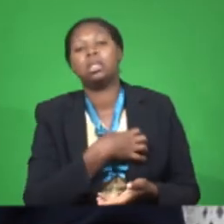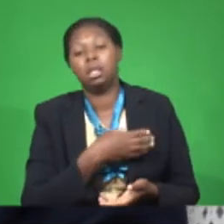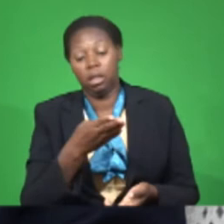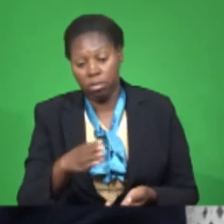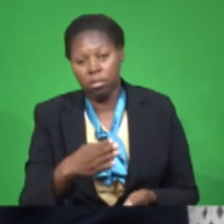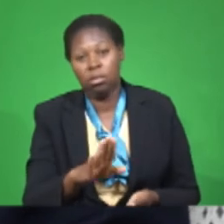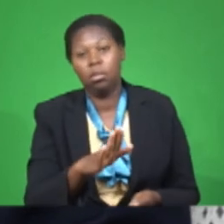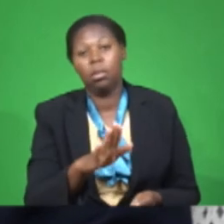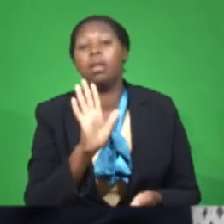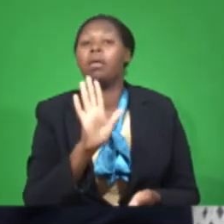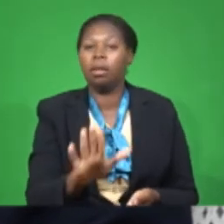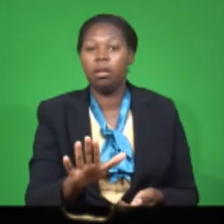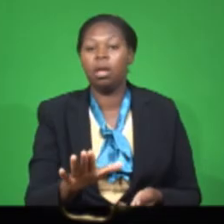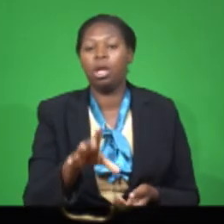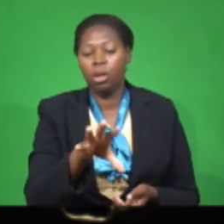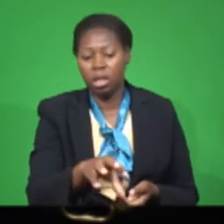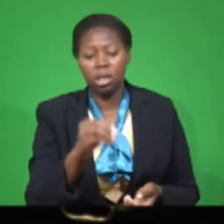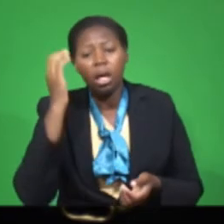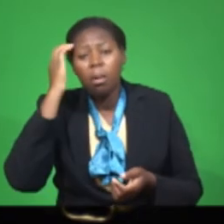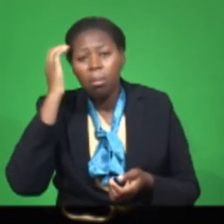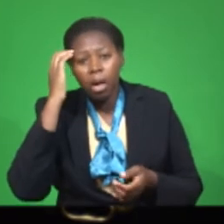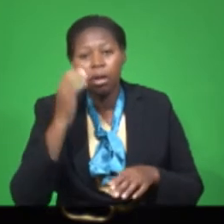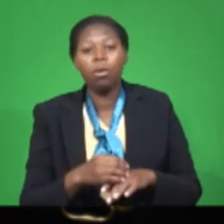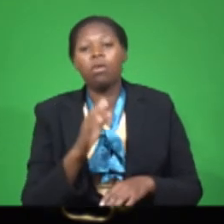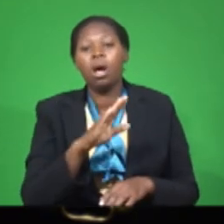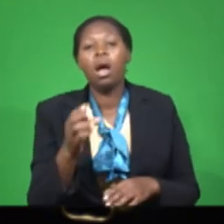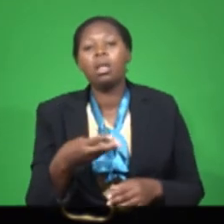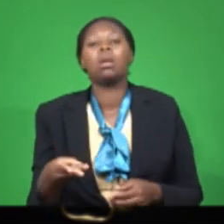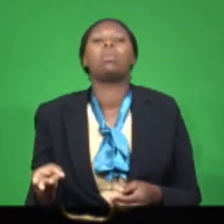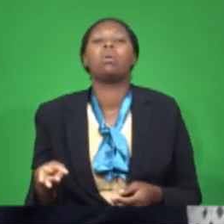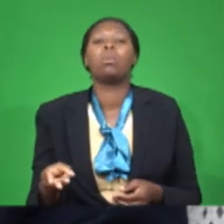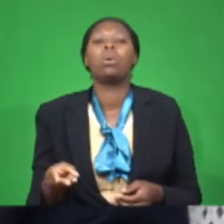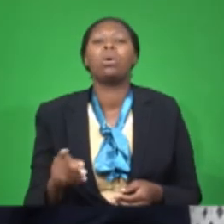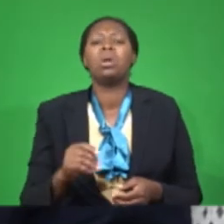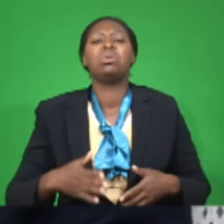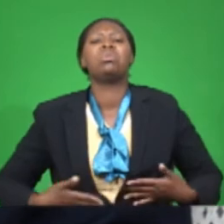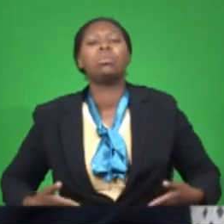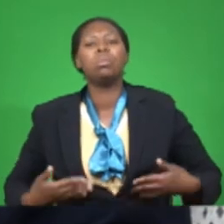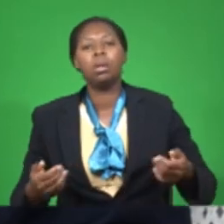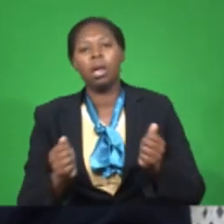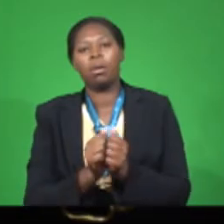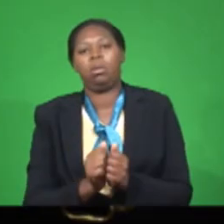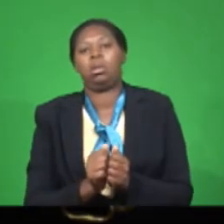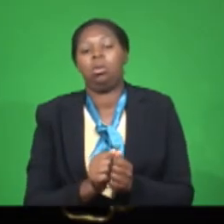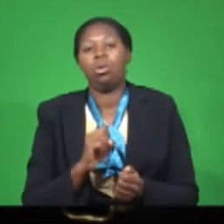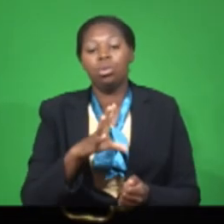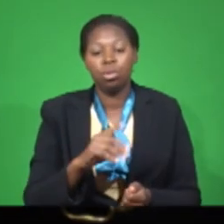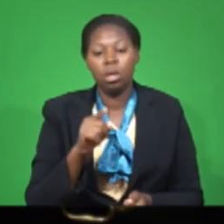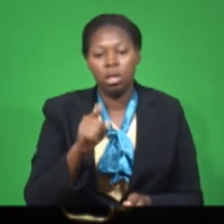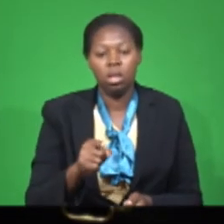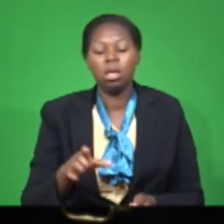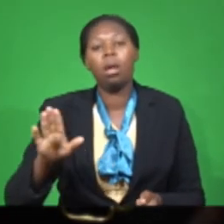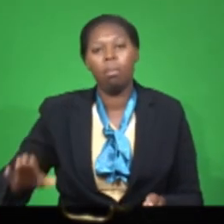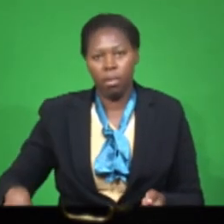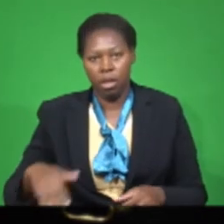wemunhu. Ndizvo kuti utambe nawe kuita chichidhori chekutambisa. Alright. Ndizvo zvoro. Saka zvine kushata kuri